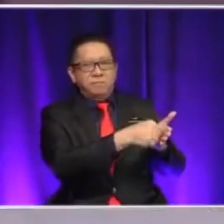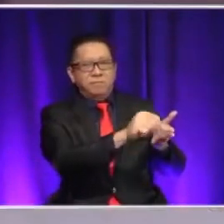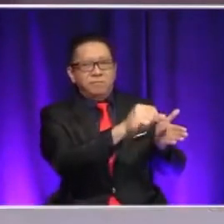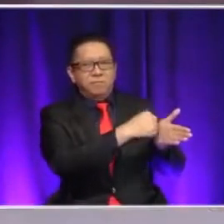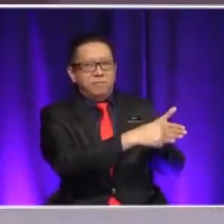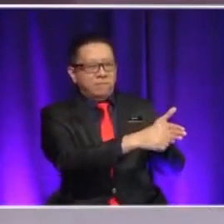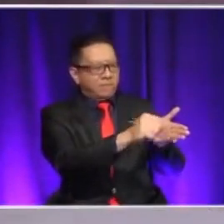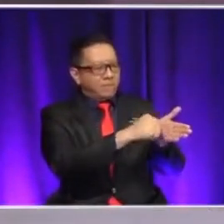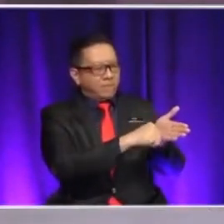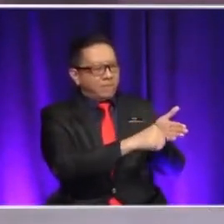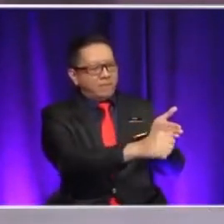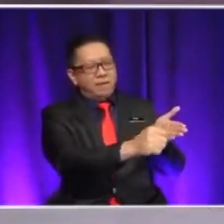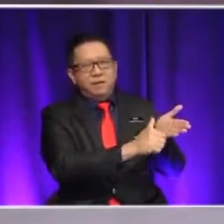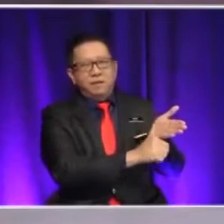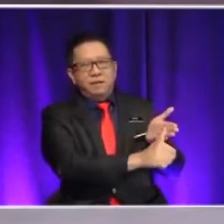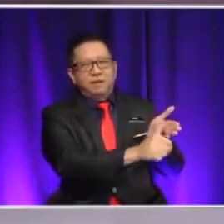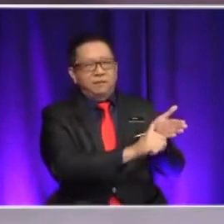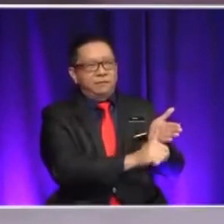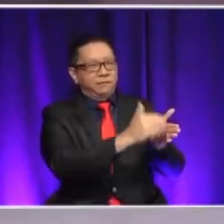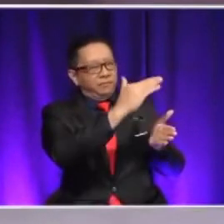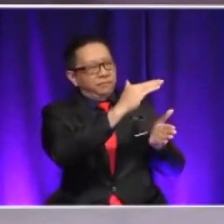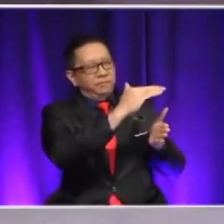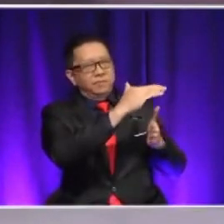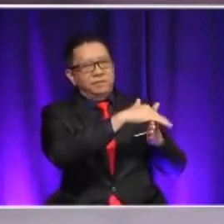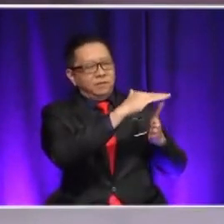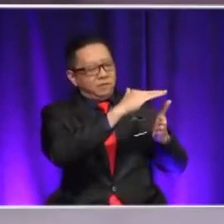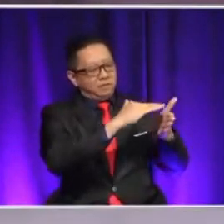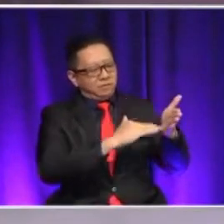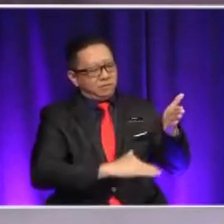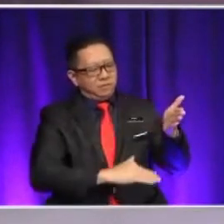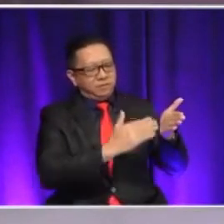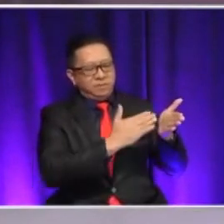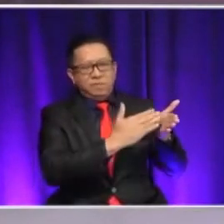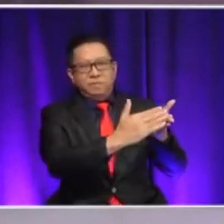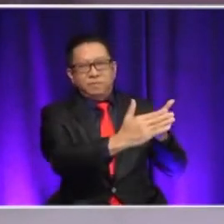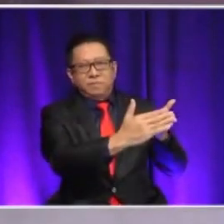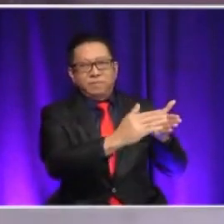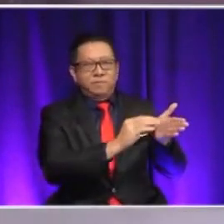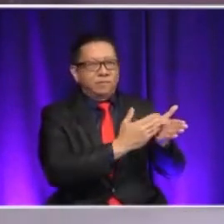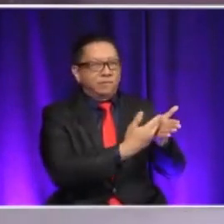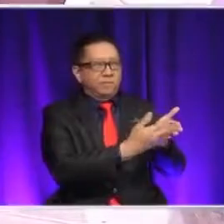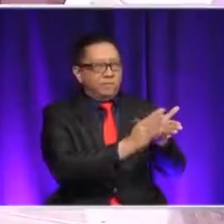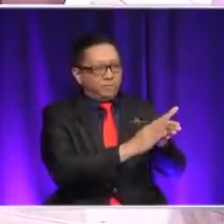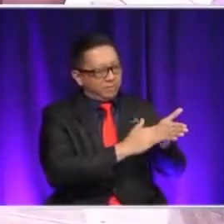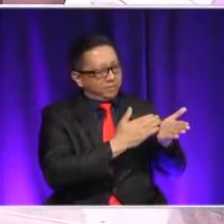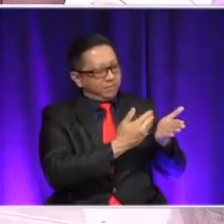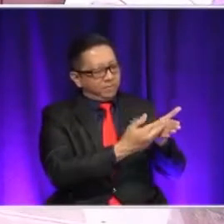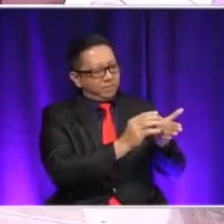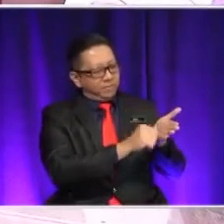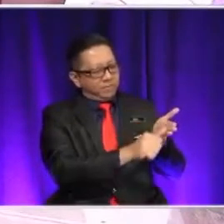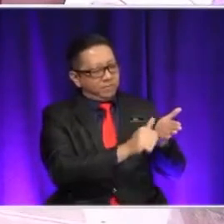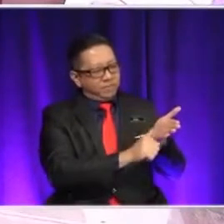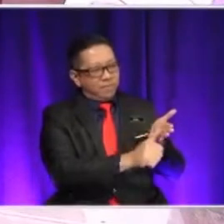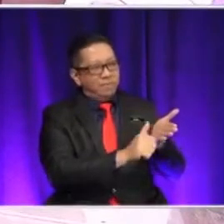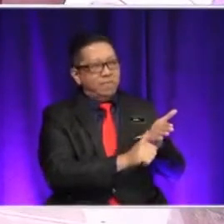masih dari atas ke bawah cilik NLC Keke cumi from by Ivana kecelup dulu kita